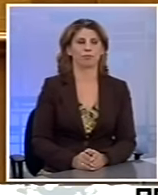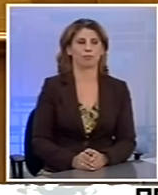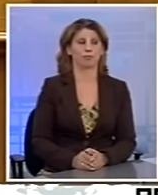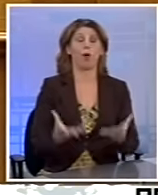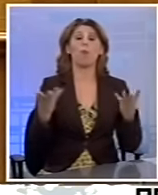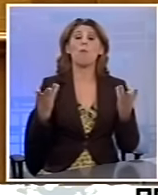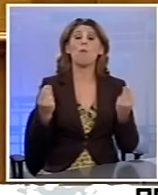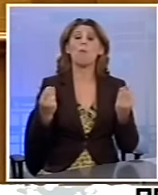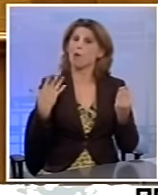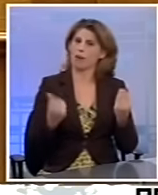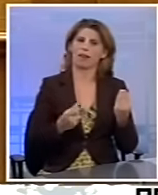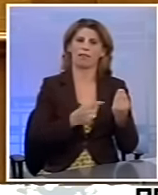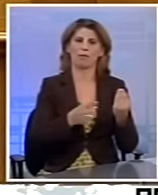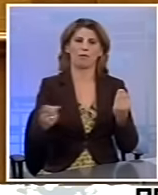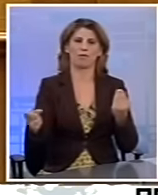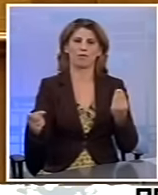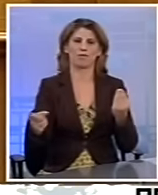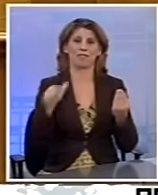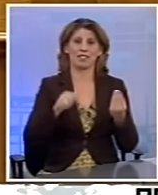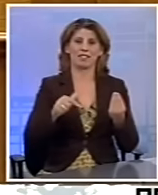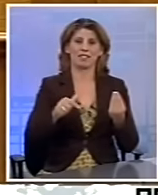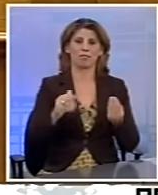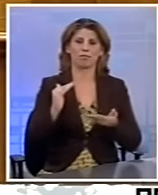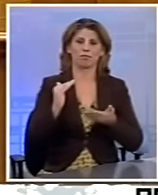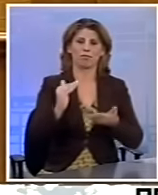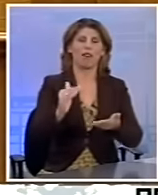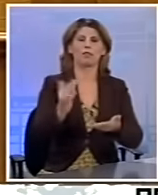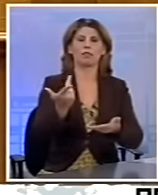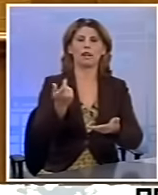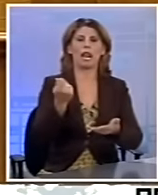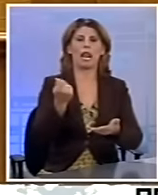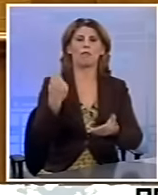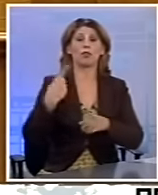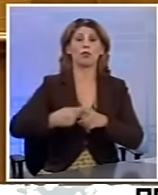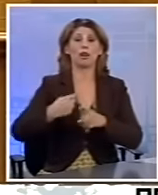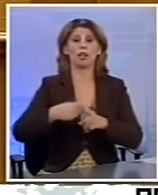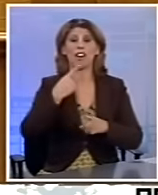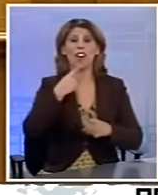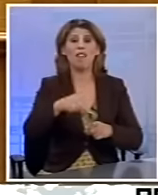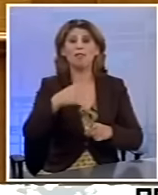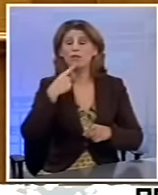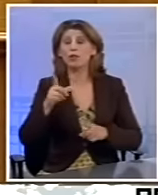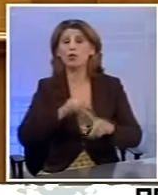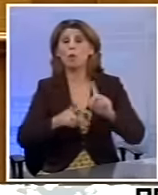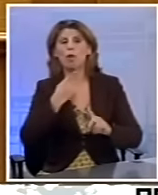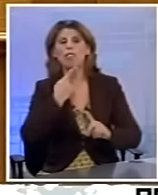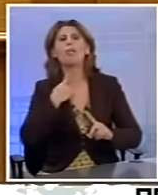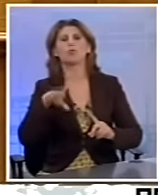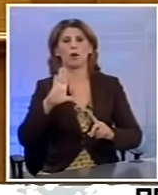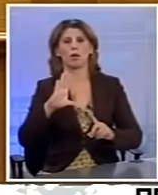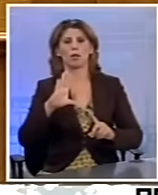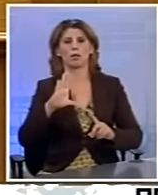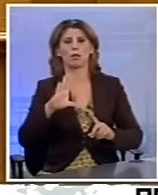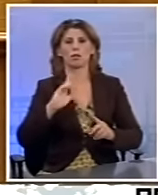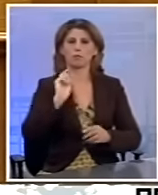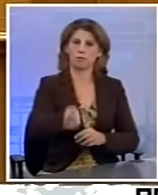είχατε τέτοιους και τους ανταμείβετε σήμερα με λεφτά του ελληνικού λαού για να βρίζουν όσους δεν σας αρέσουν. Πού τους